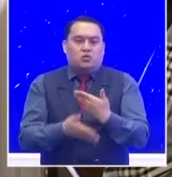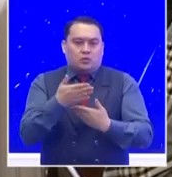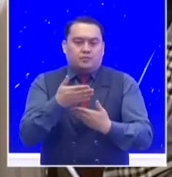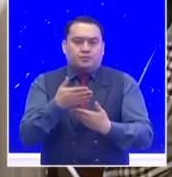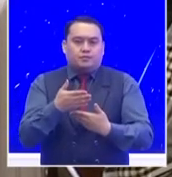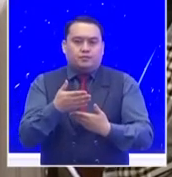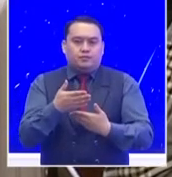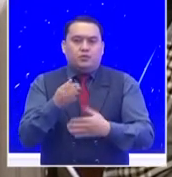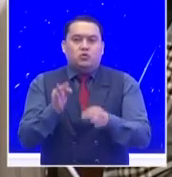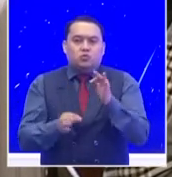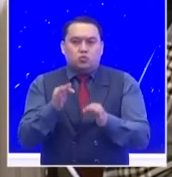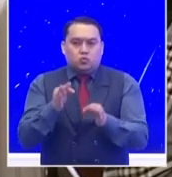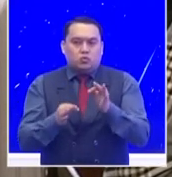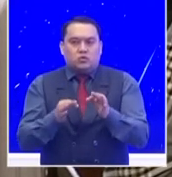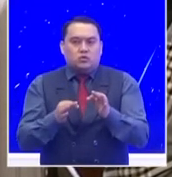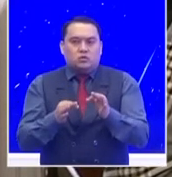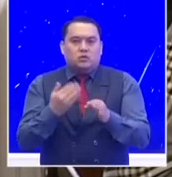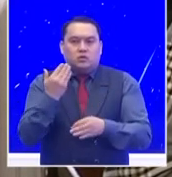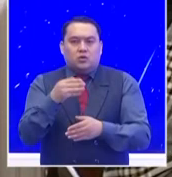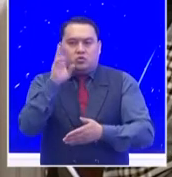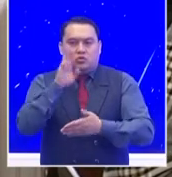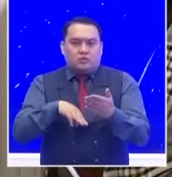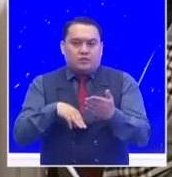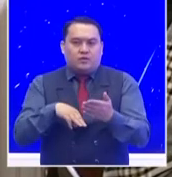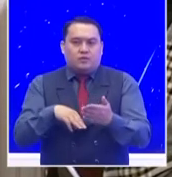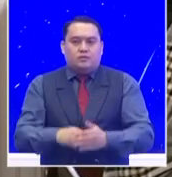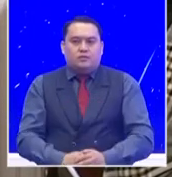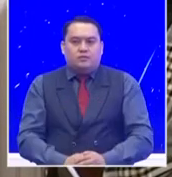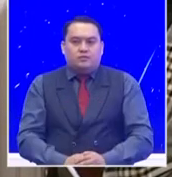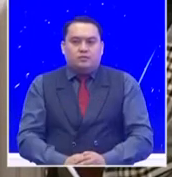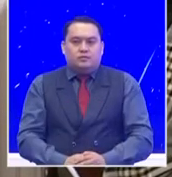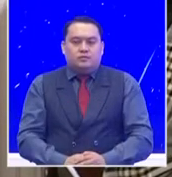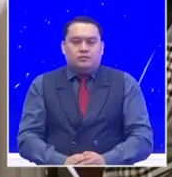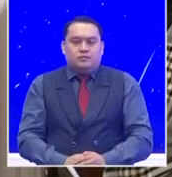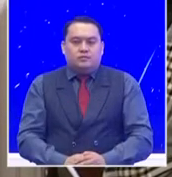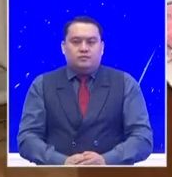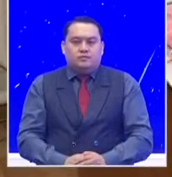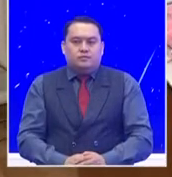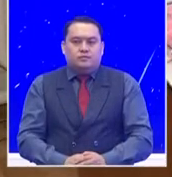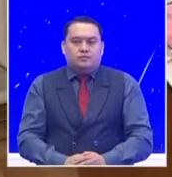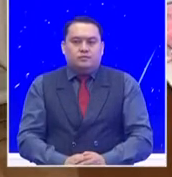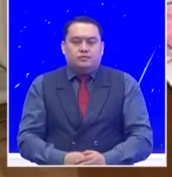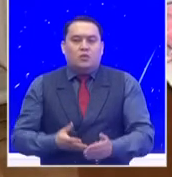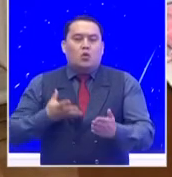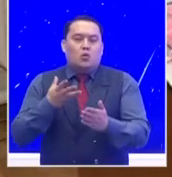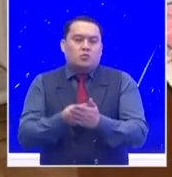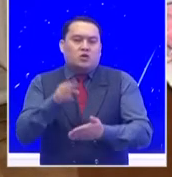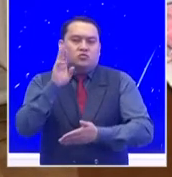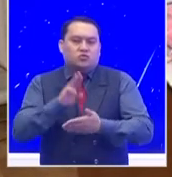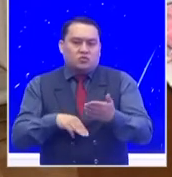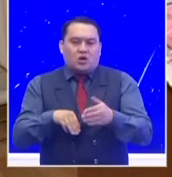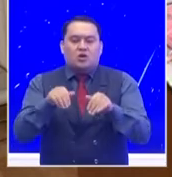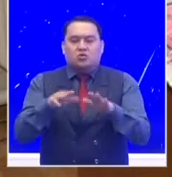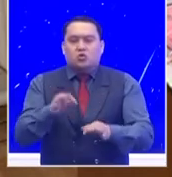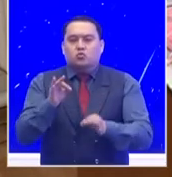лица. Суд накладывает на данное юридическое лицо штраф в размере 100 МРП. Неуплата штрафа, установленного